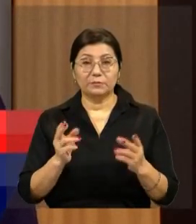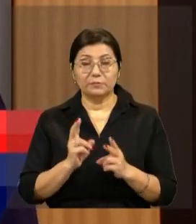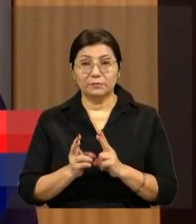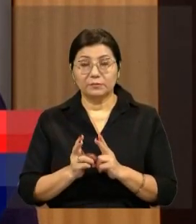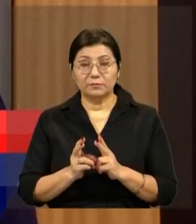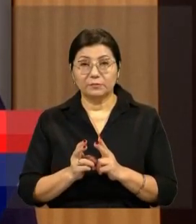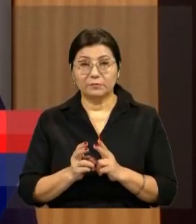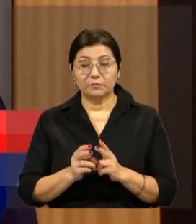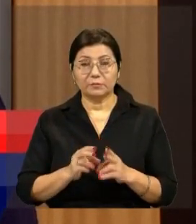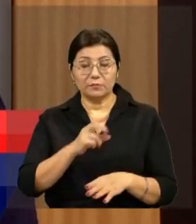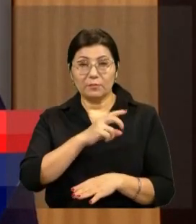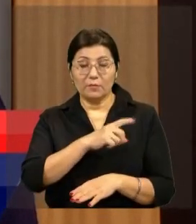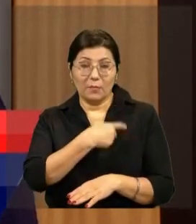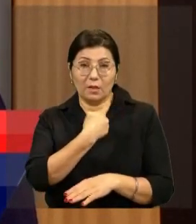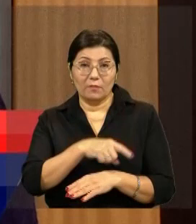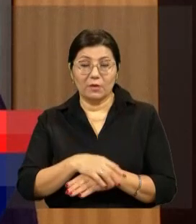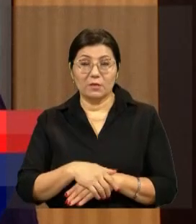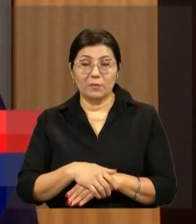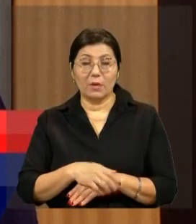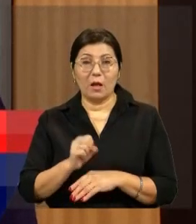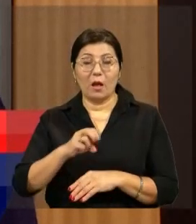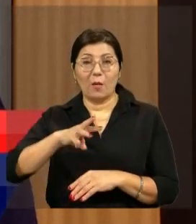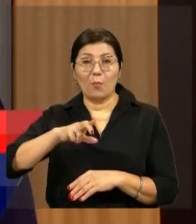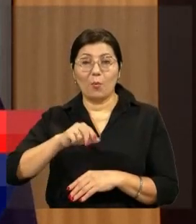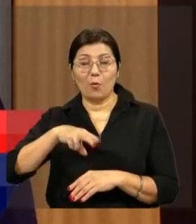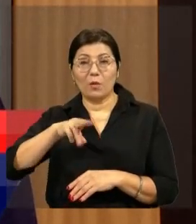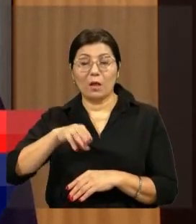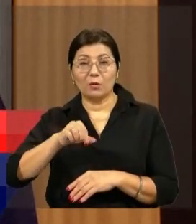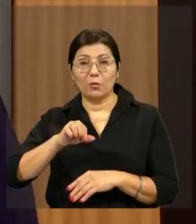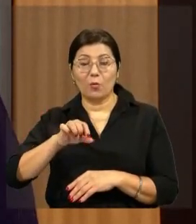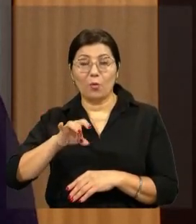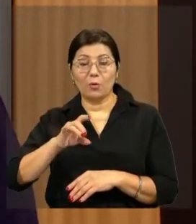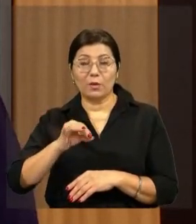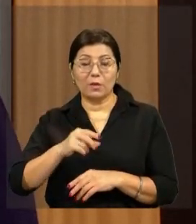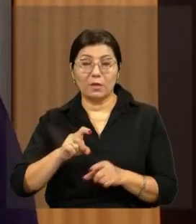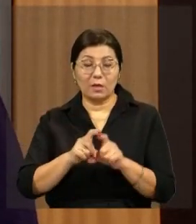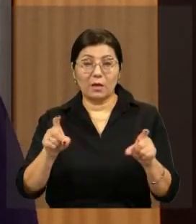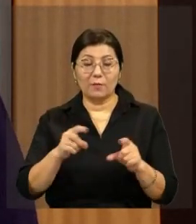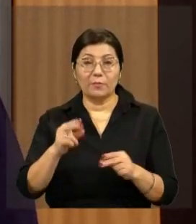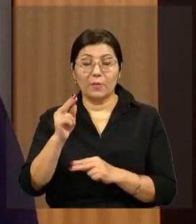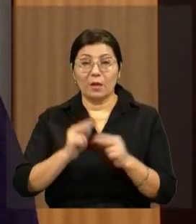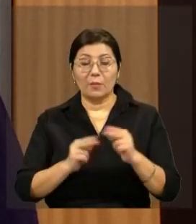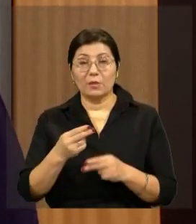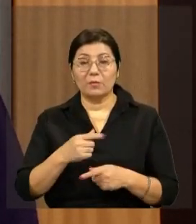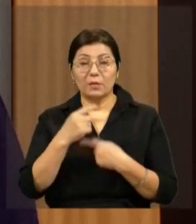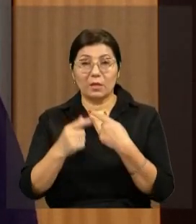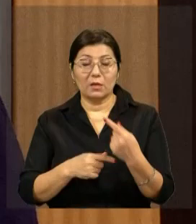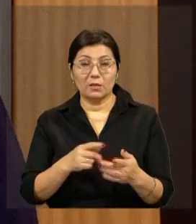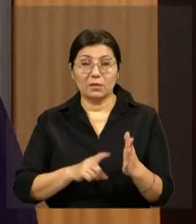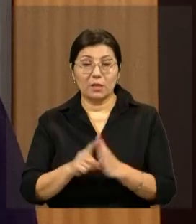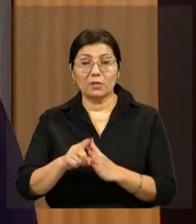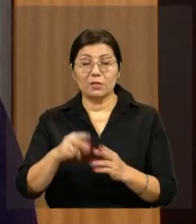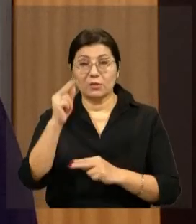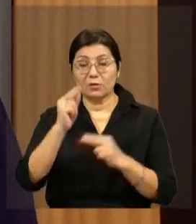потом врачебную амбулаторию, потом начал строить дом